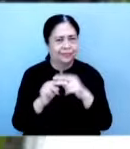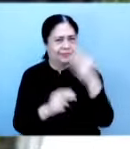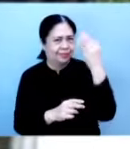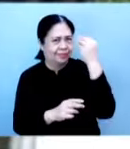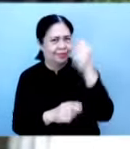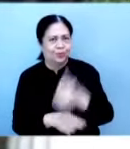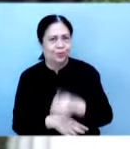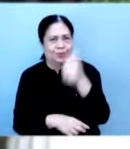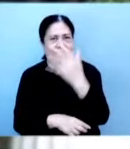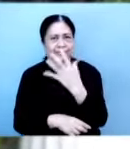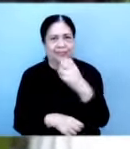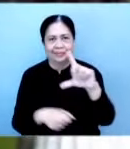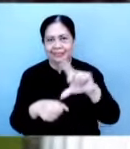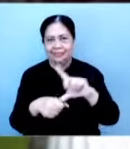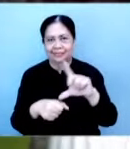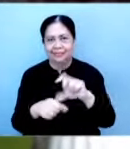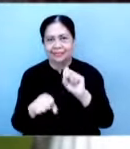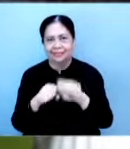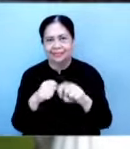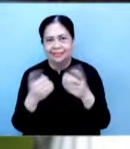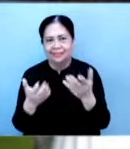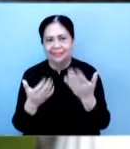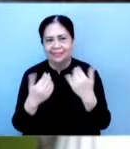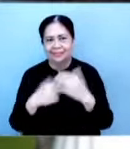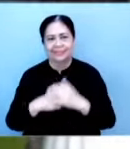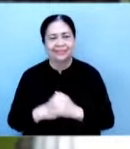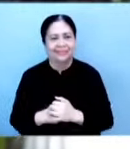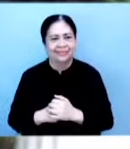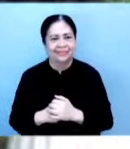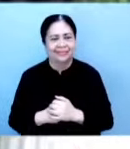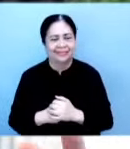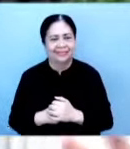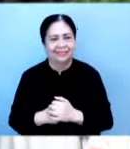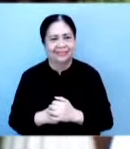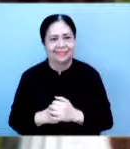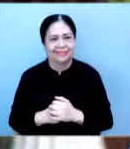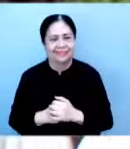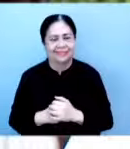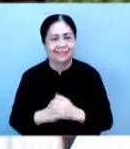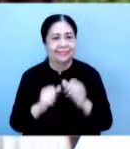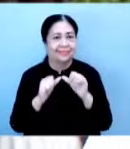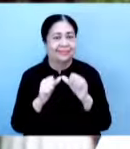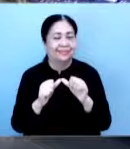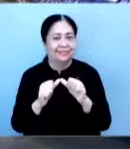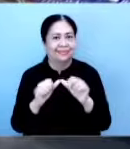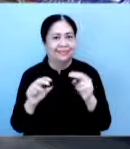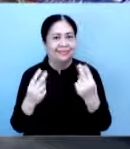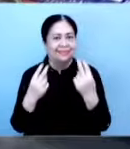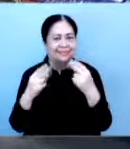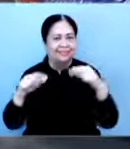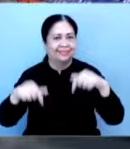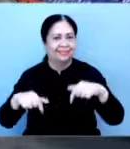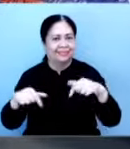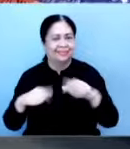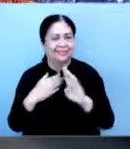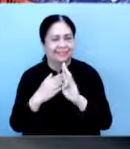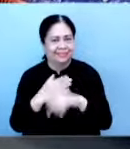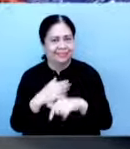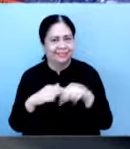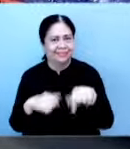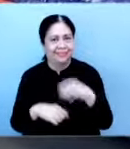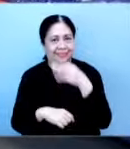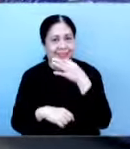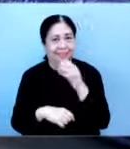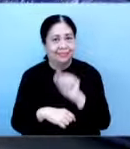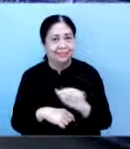Php500 worth of load kaya naman ka guma and selfie na tuloy-tuloy lang ang pagtutok mga kapatid magbabalik ang inyong paboritong